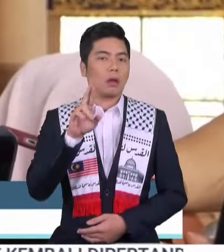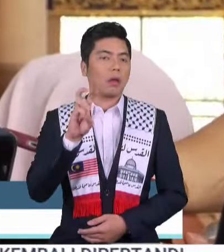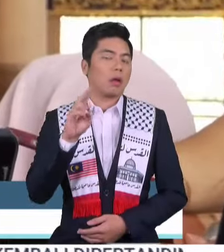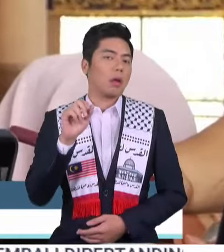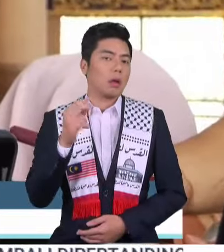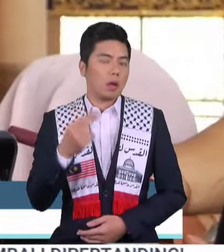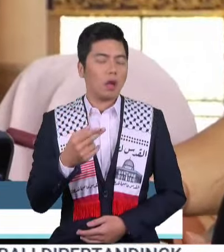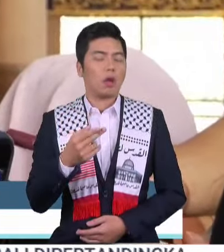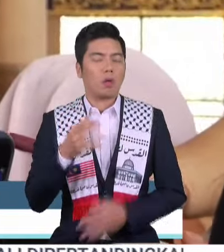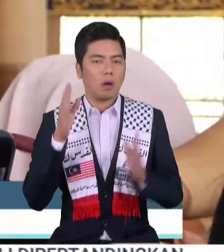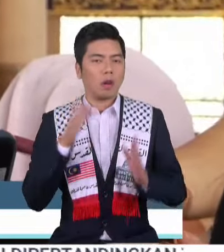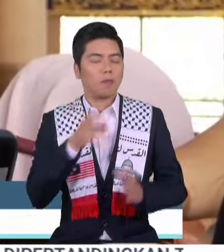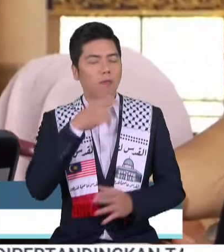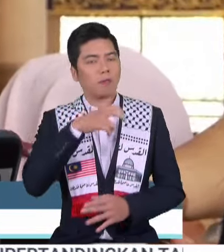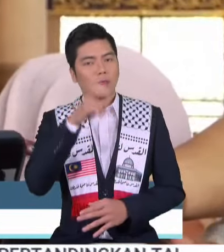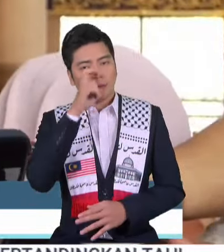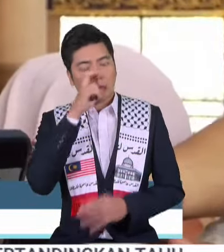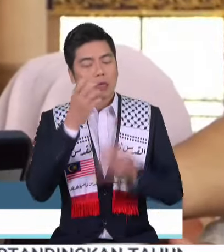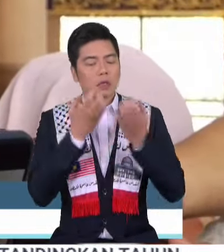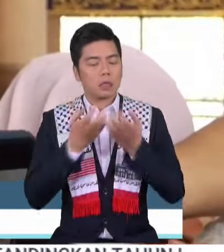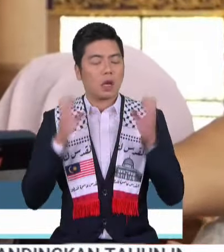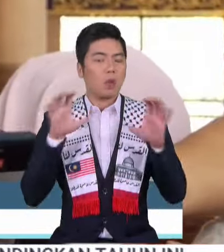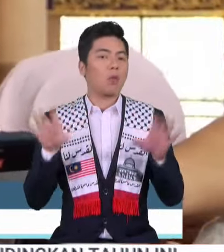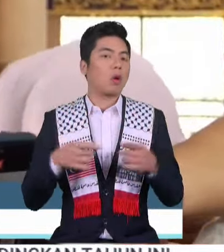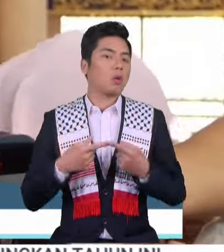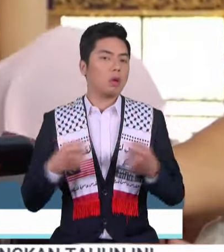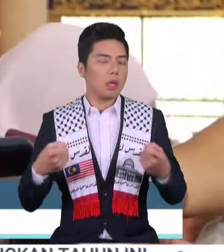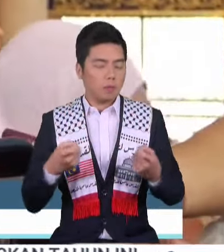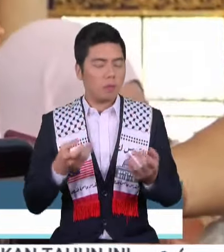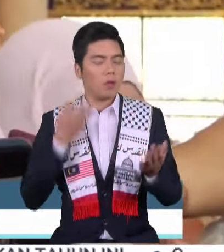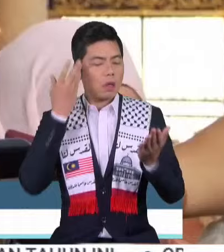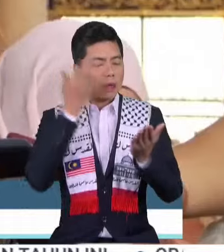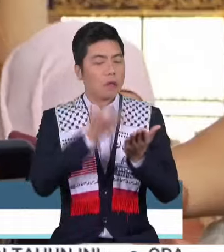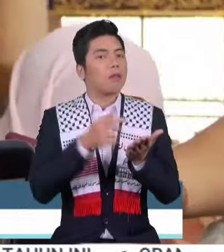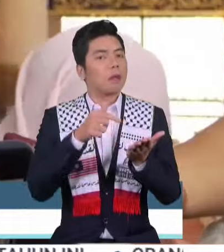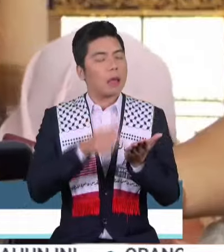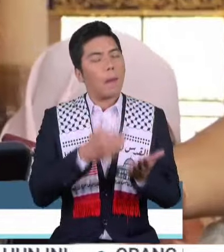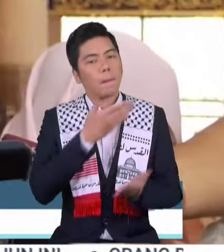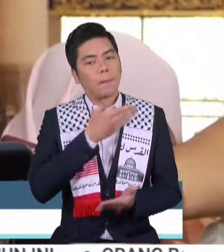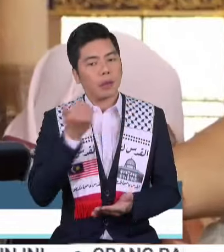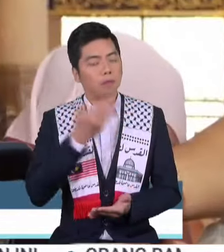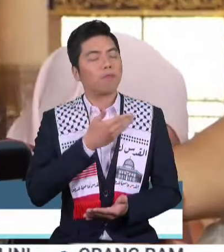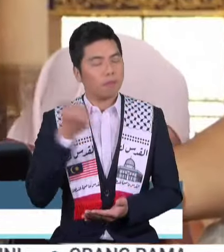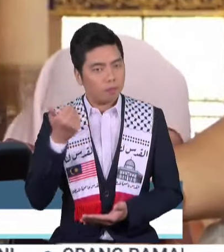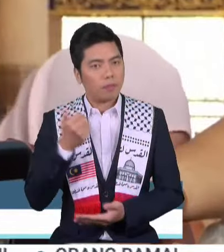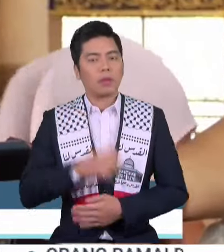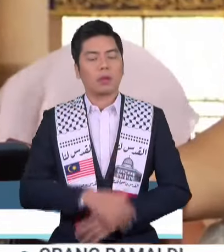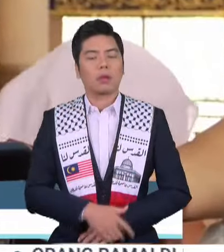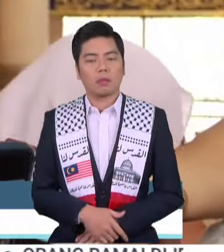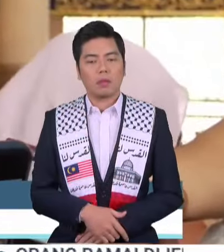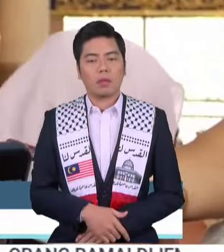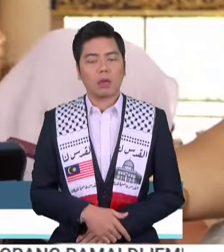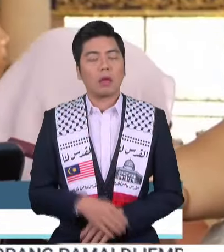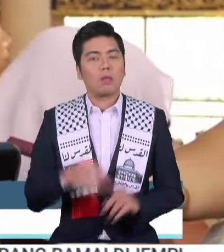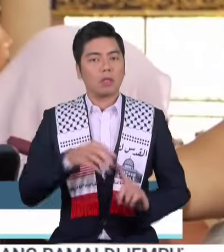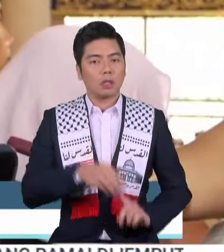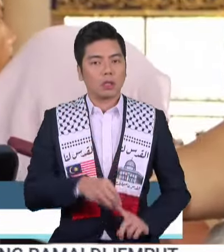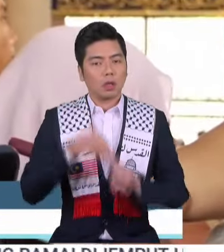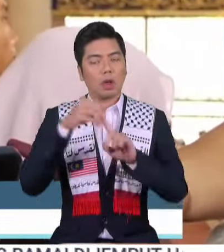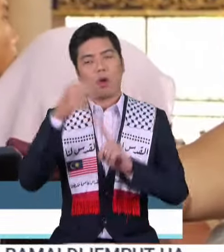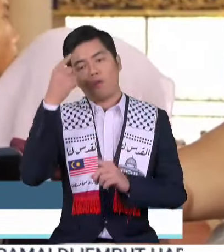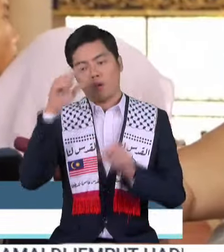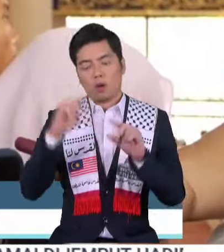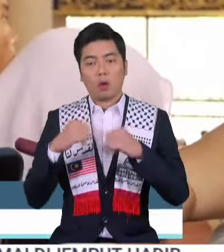bijaksana, cekap membuat keputusan, memberi cadangan-cadangan yang baik, terutama macam saya cakap, terutamanya